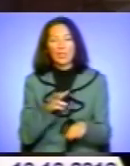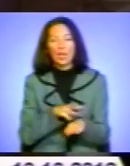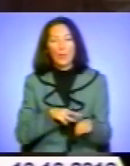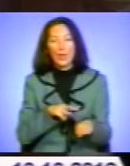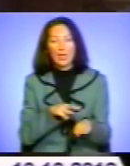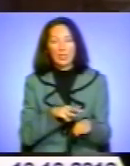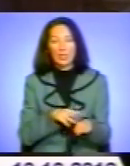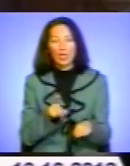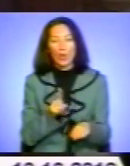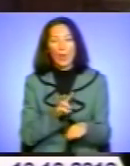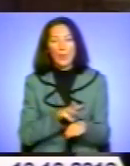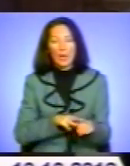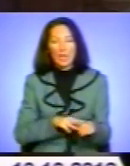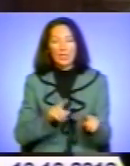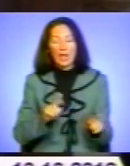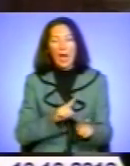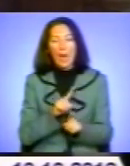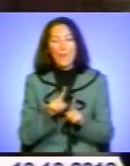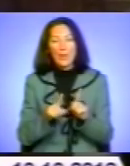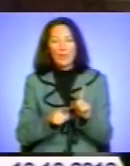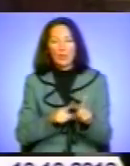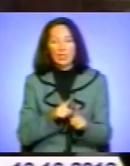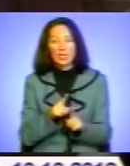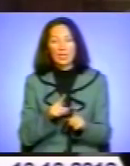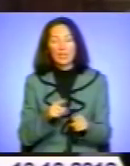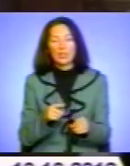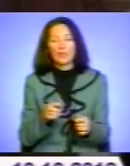чтобы милиция превратилась в надежного